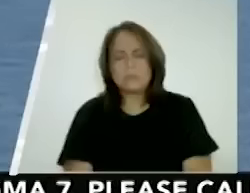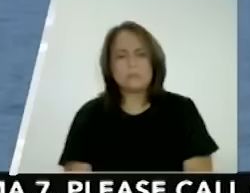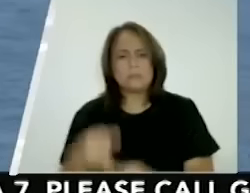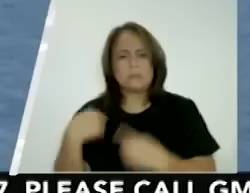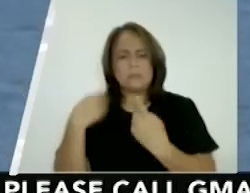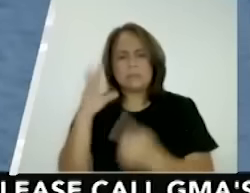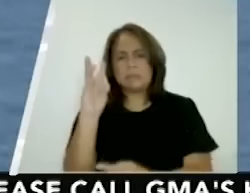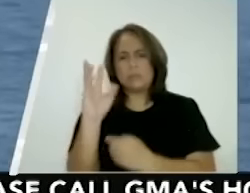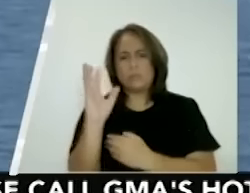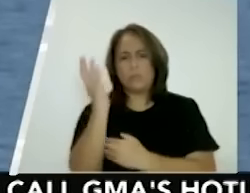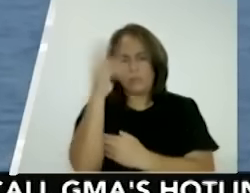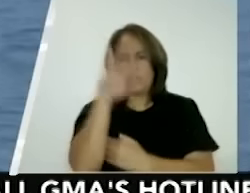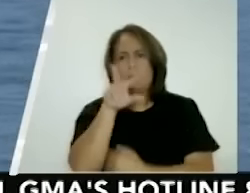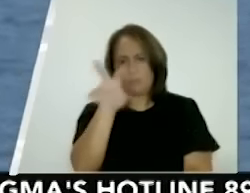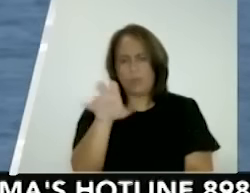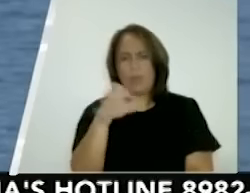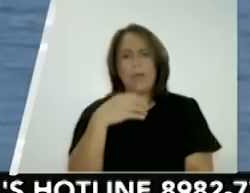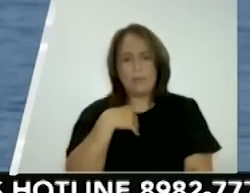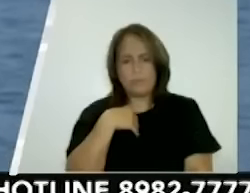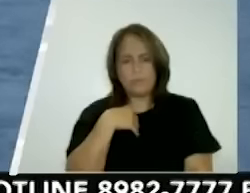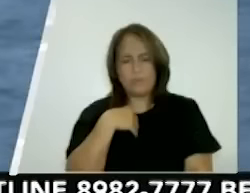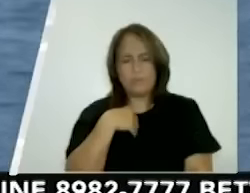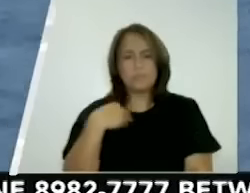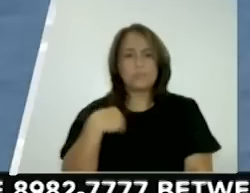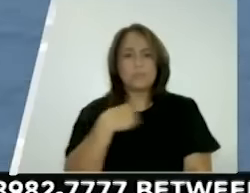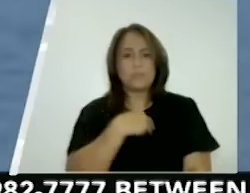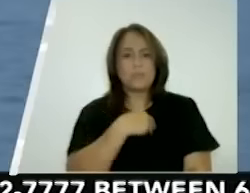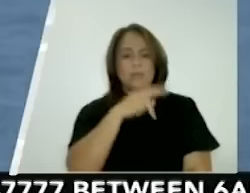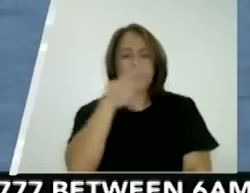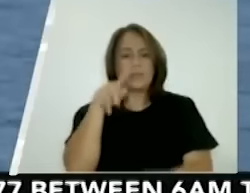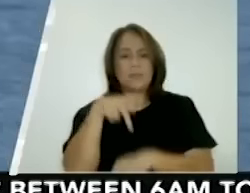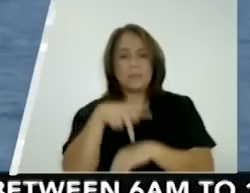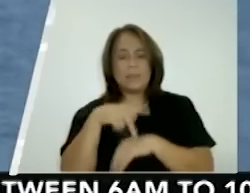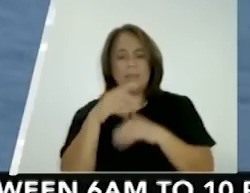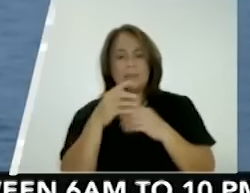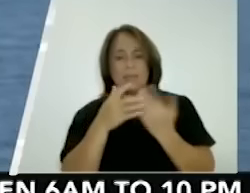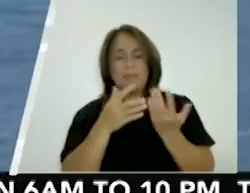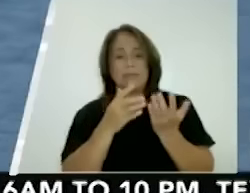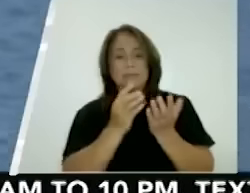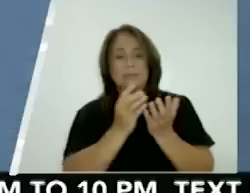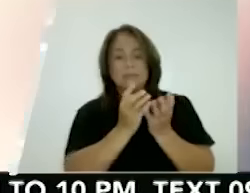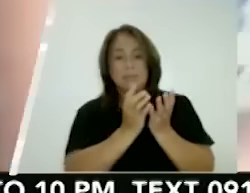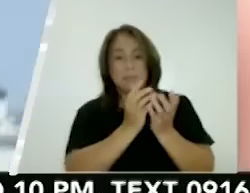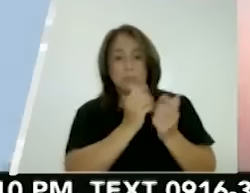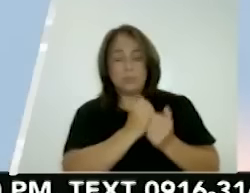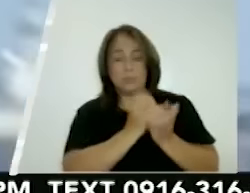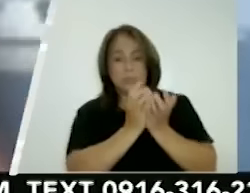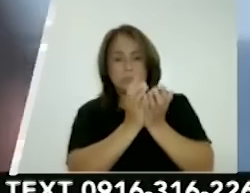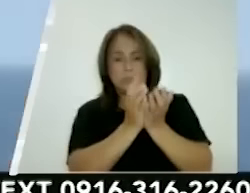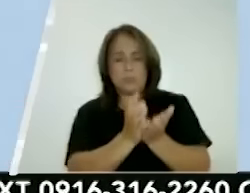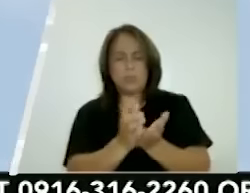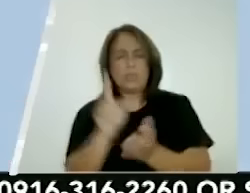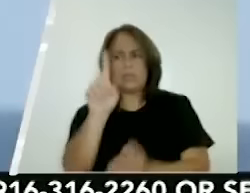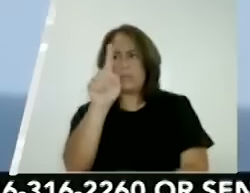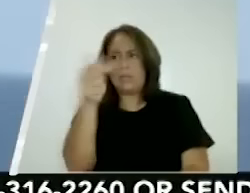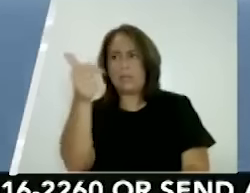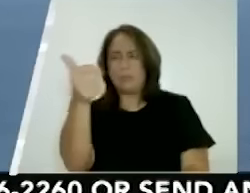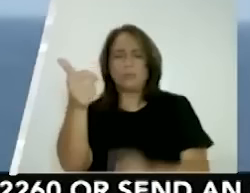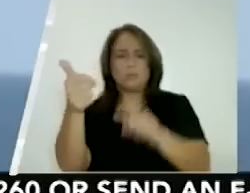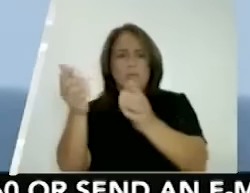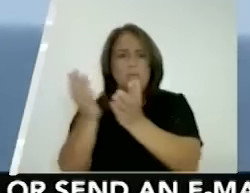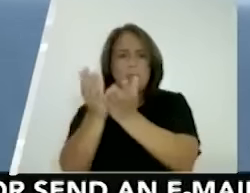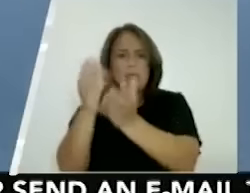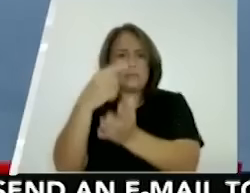ay namataan na ng mga miyembro ng Philippine Navy yung isang People's Liberation Army Navy na vessel